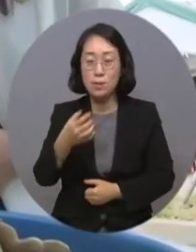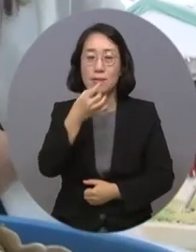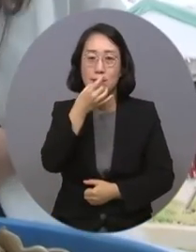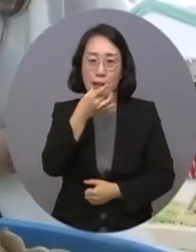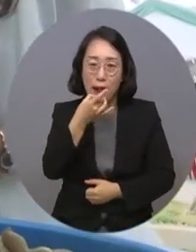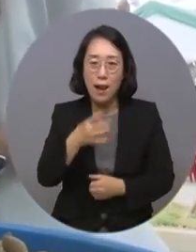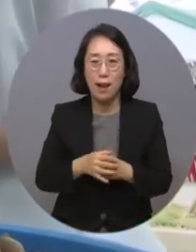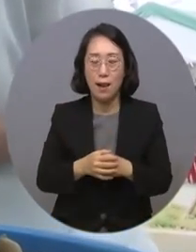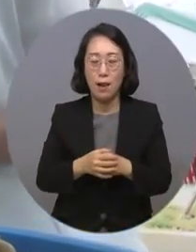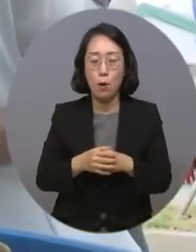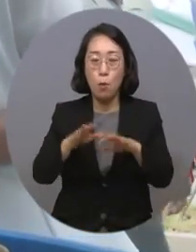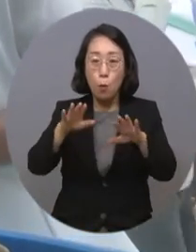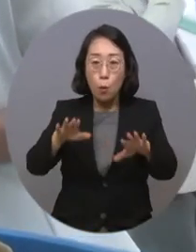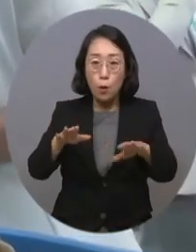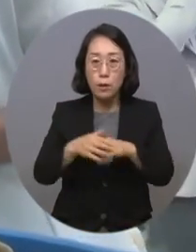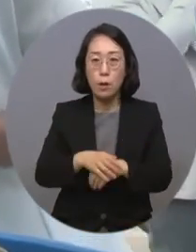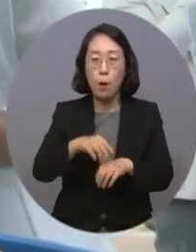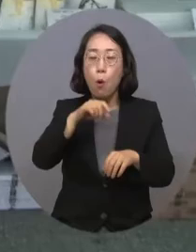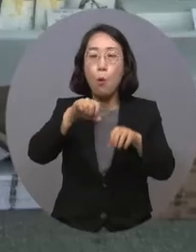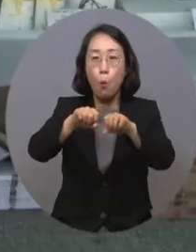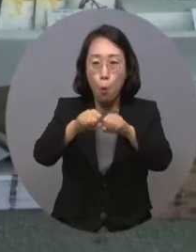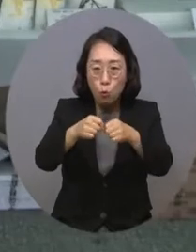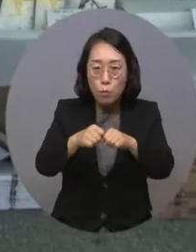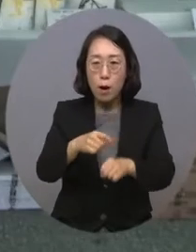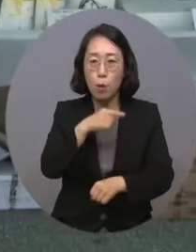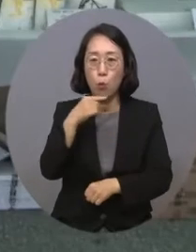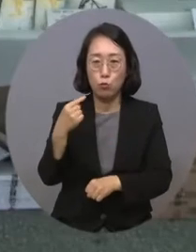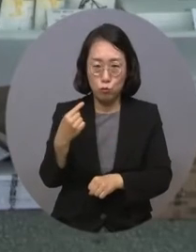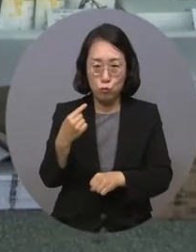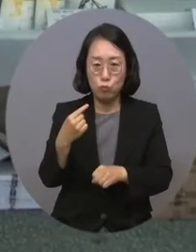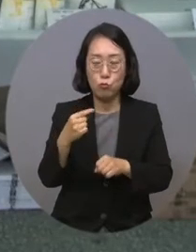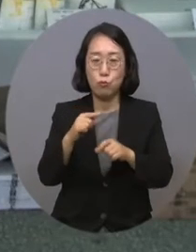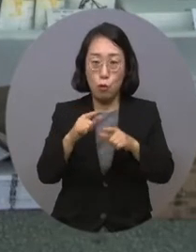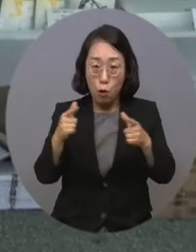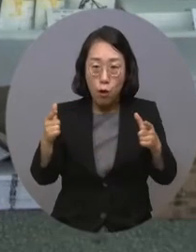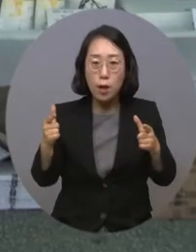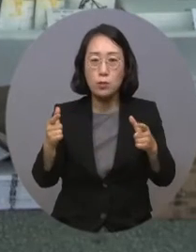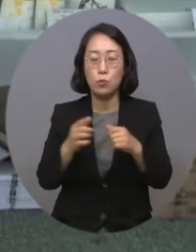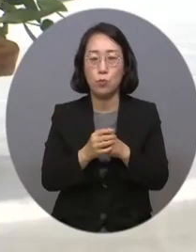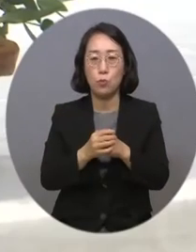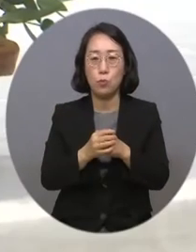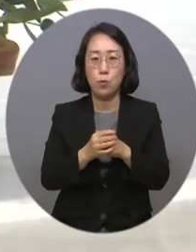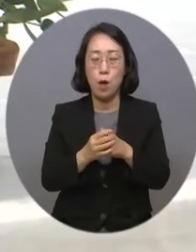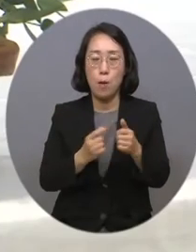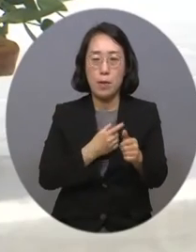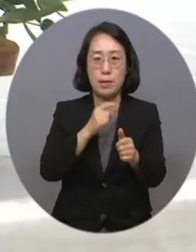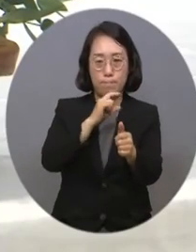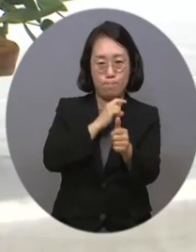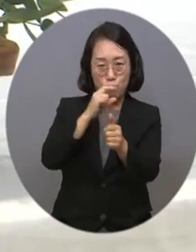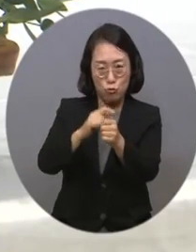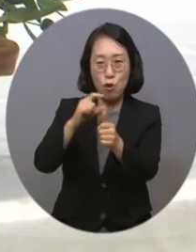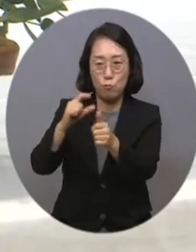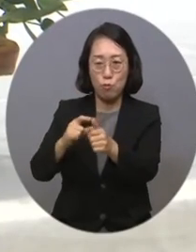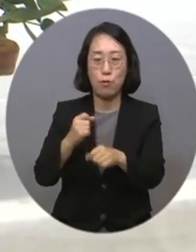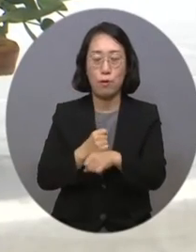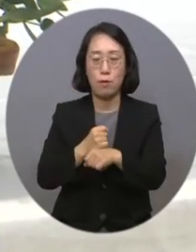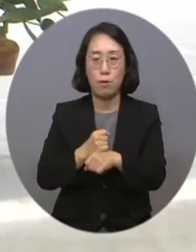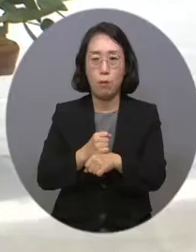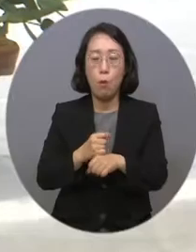네. 금년에는 고구마, 고추, 지주식김 이렇게 가려고 합니다. 왜 이렇게 고창